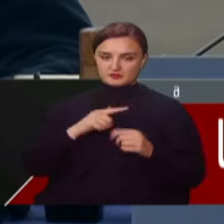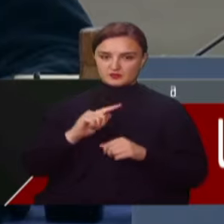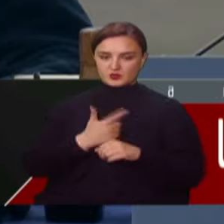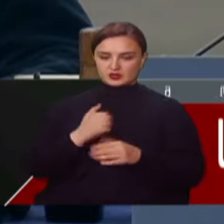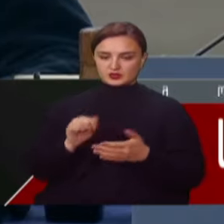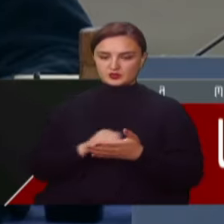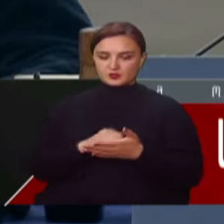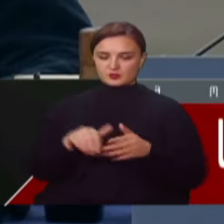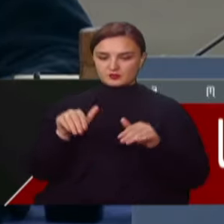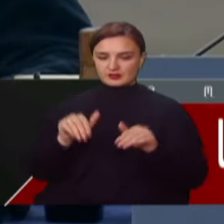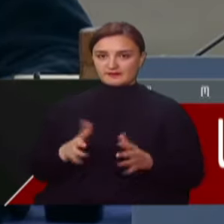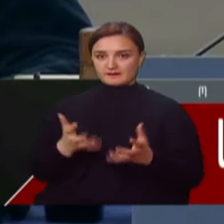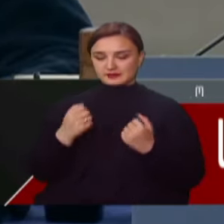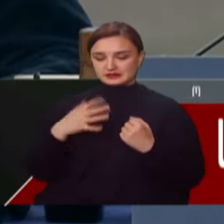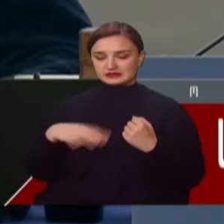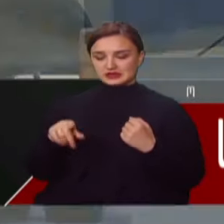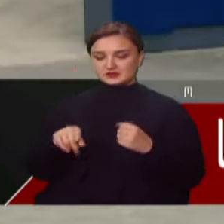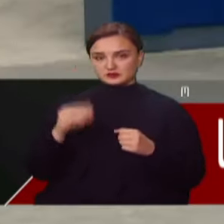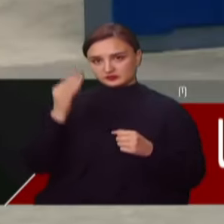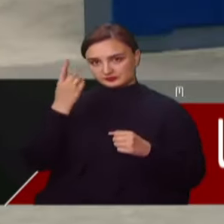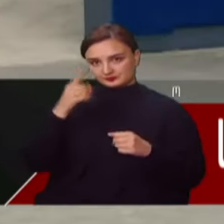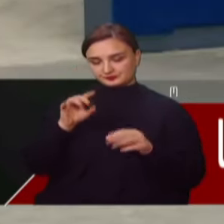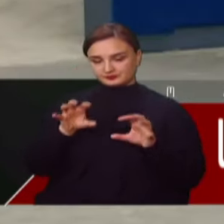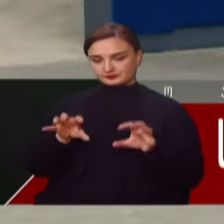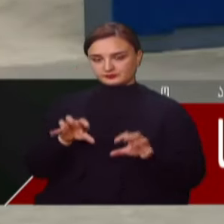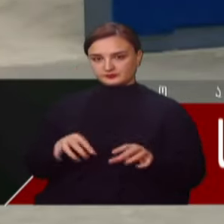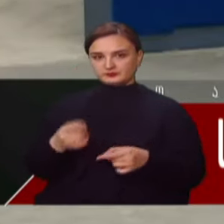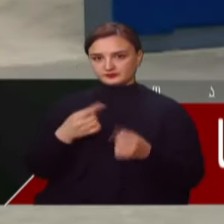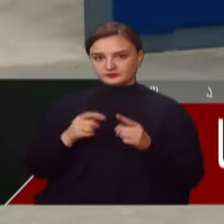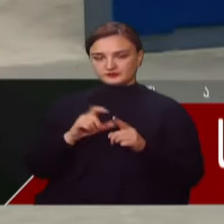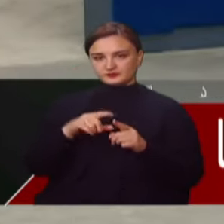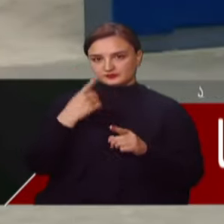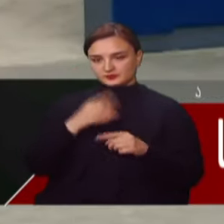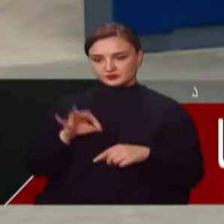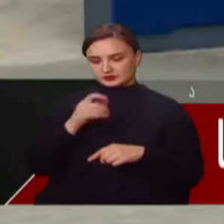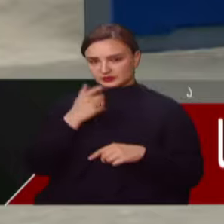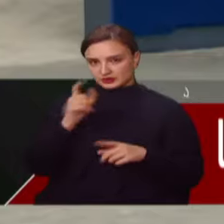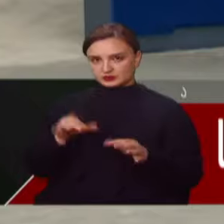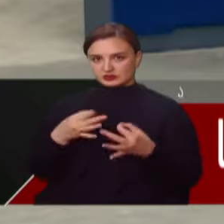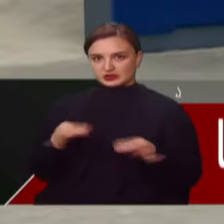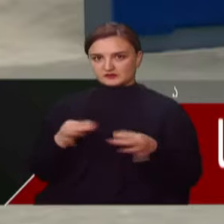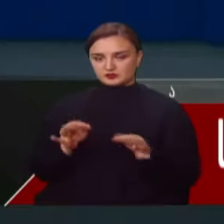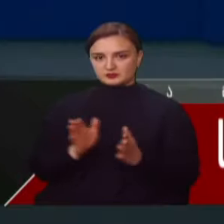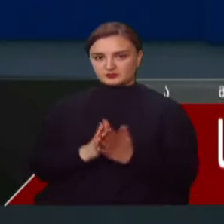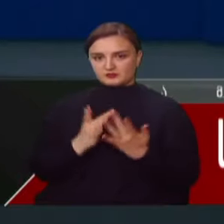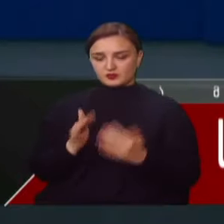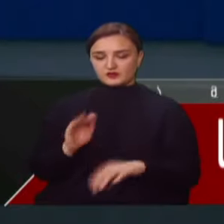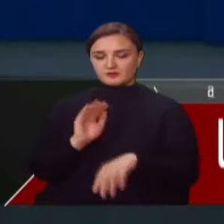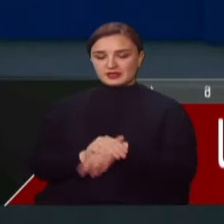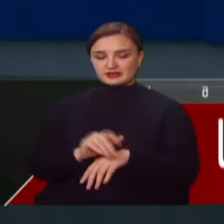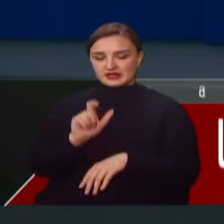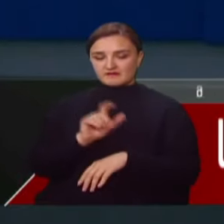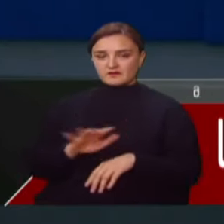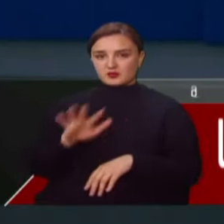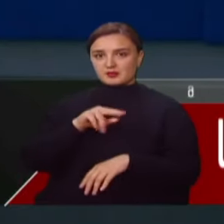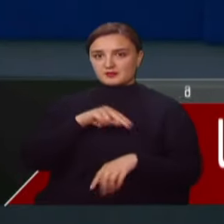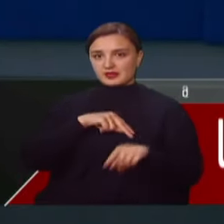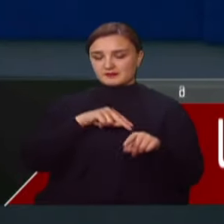რეზოლუცია მიიღო, სადაც საქართველოს ინიცირებული კანონების გასწვრივ ისმო და სააკაშვილის გათავისუფლების მოთხოვნაც. ფაქტია, ევროპარლამენტიც